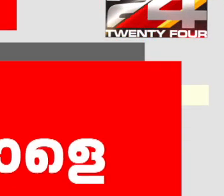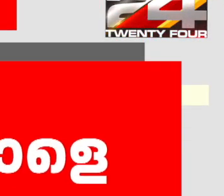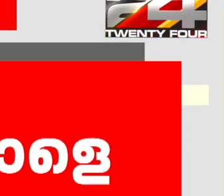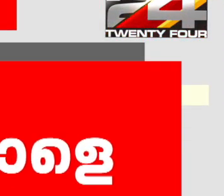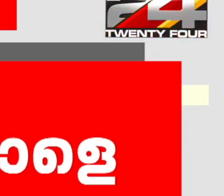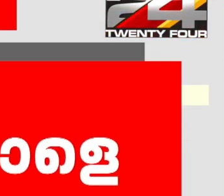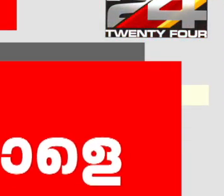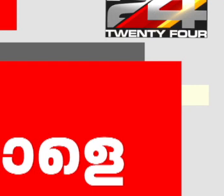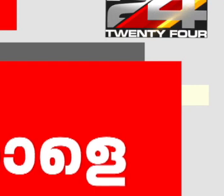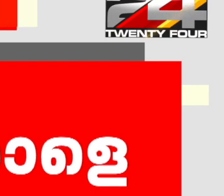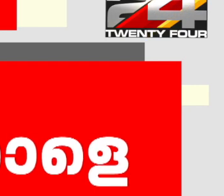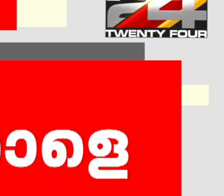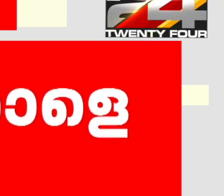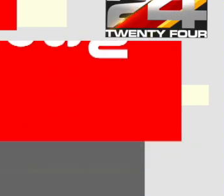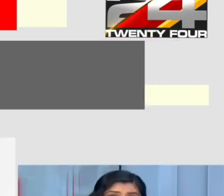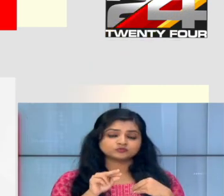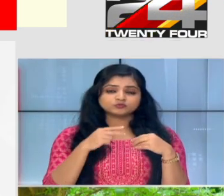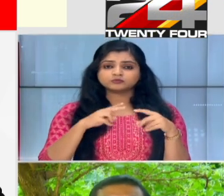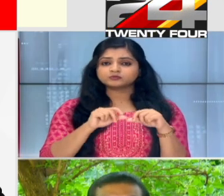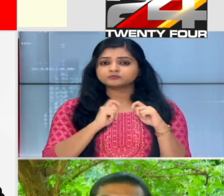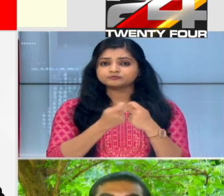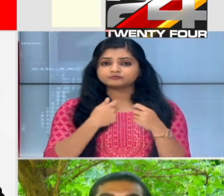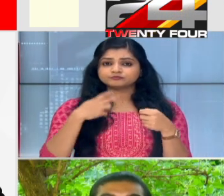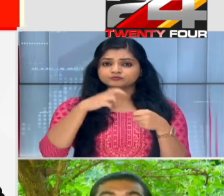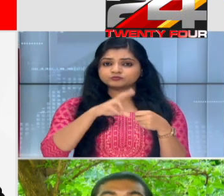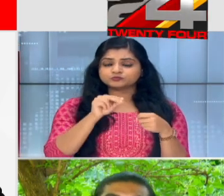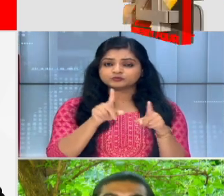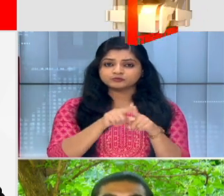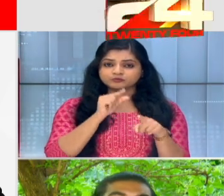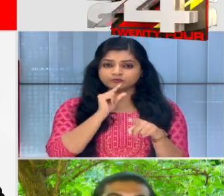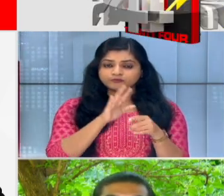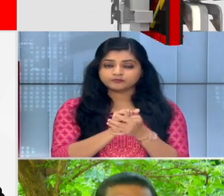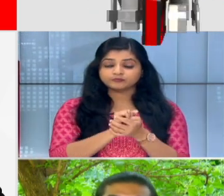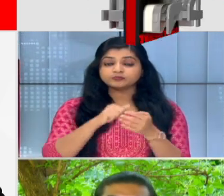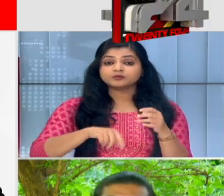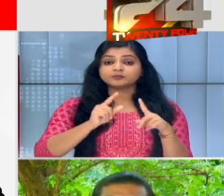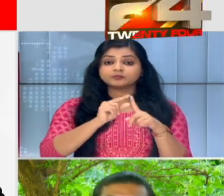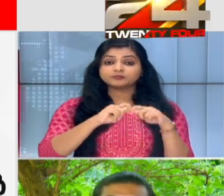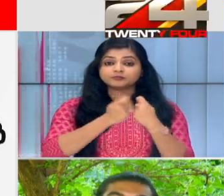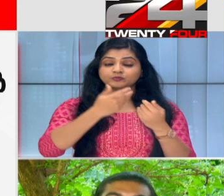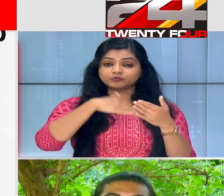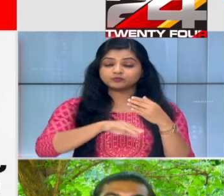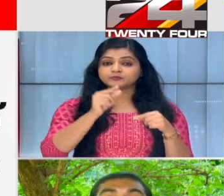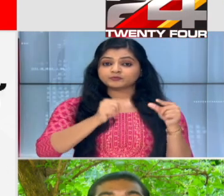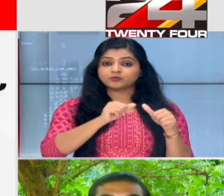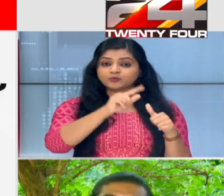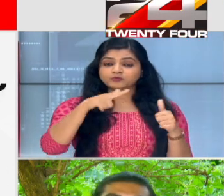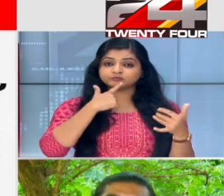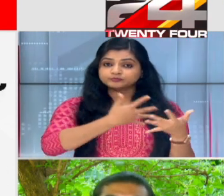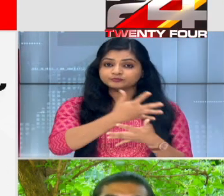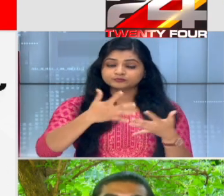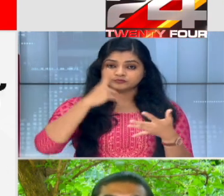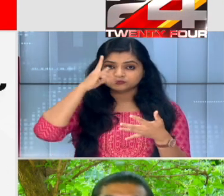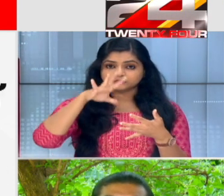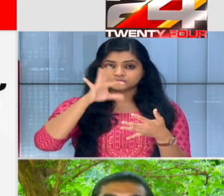എന്നൊരു നിലപാട് സ്വീകരിക്കുന്ന പശ്ചാത്തലത്തിൽ താഴെ തട്ടിലുള്ള പ്രവർത്തകരെ കൂടി ഈ കാര്യങ്ങൾ പറഞ്ഞ് ബോധ്യപ്പെടുത്തുന്ന തരത്തിലേക്കുള്ള ഒരു തീരുമാനം